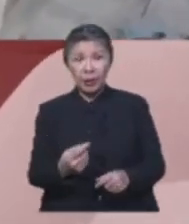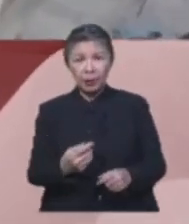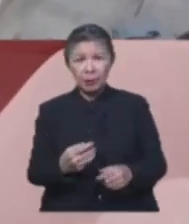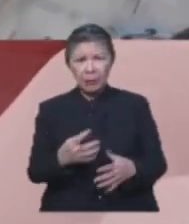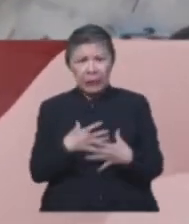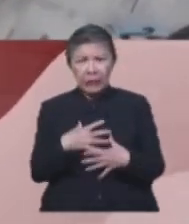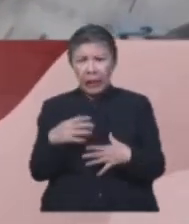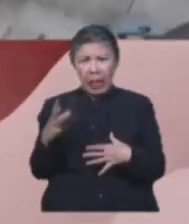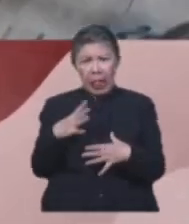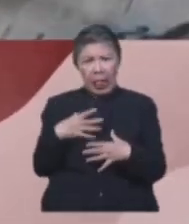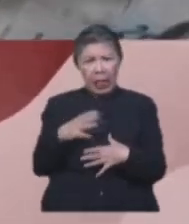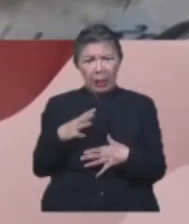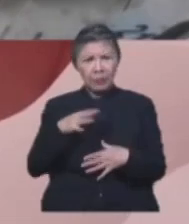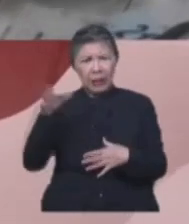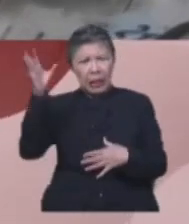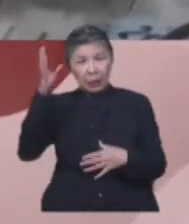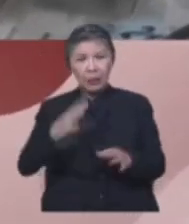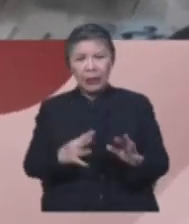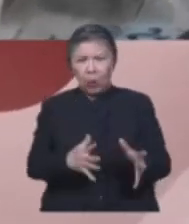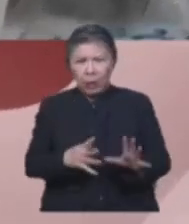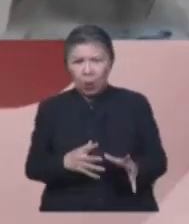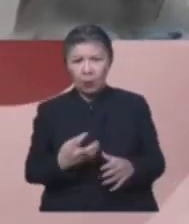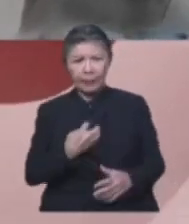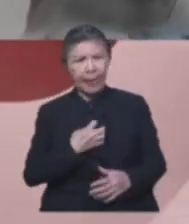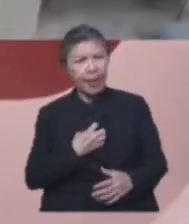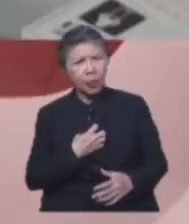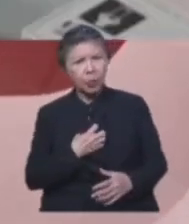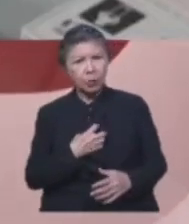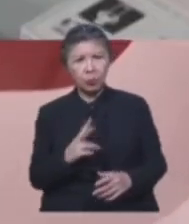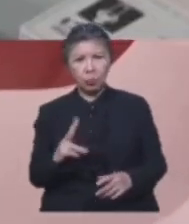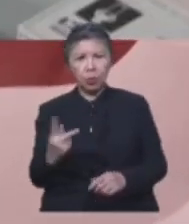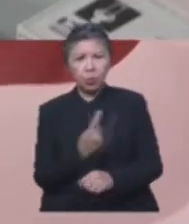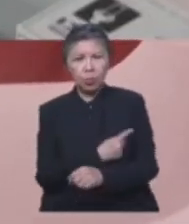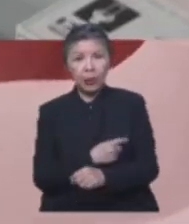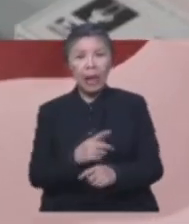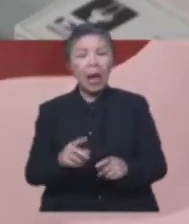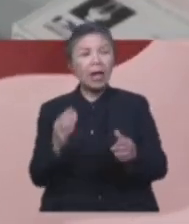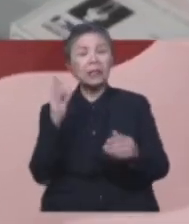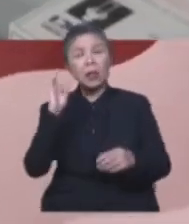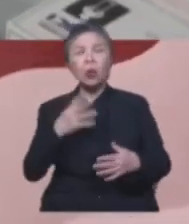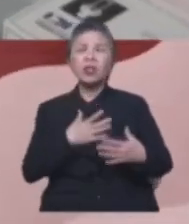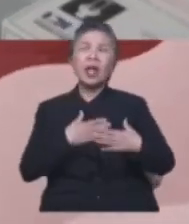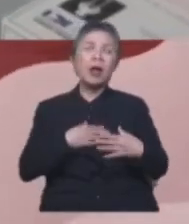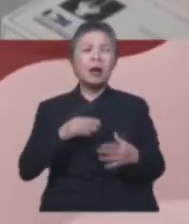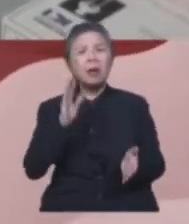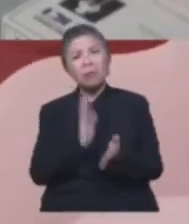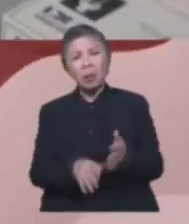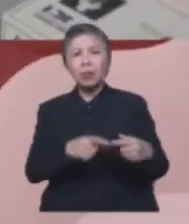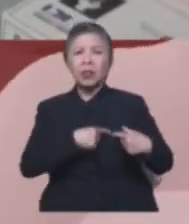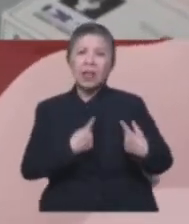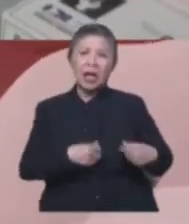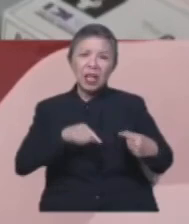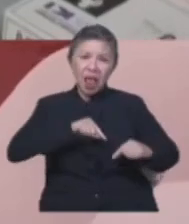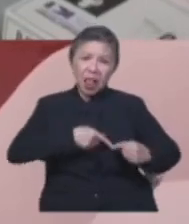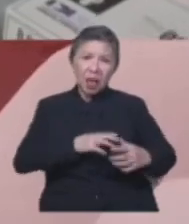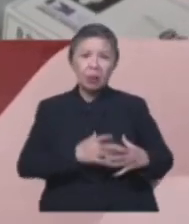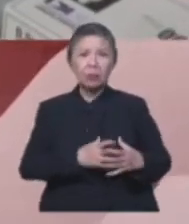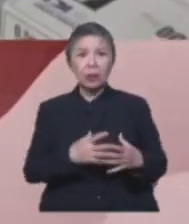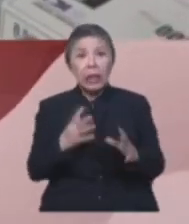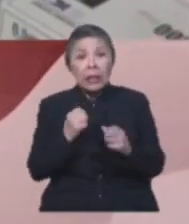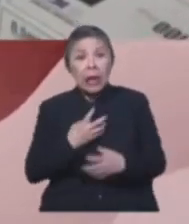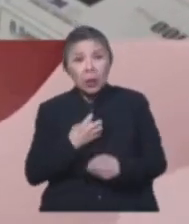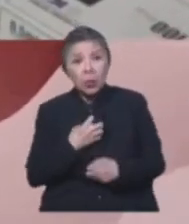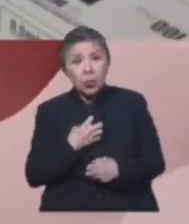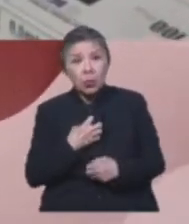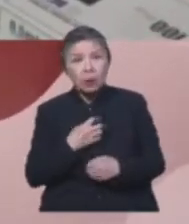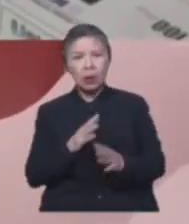edukasi yang proper, yang baik, lalu rantas malah takut untuk divaksinasi dengan alasan karena punya riwayat penyakit jantung. Nah, untuk